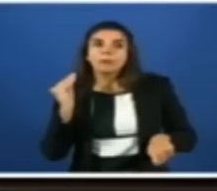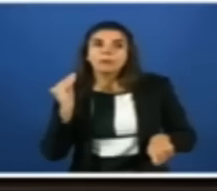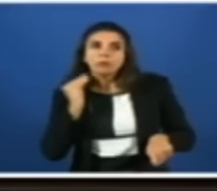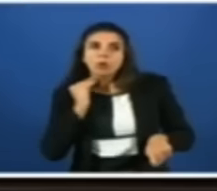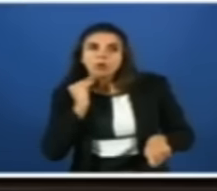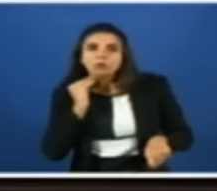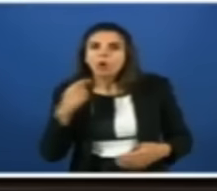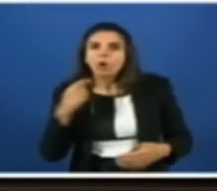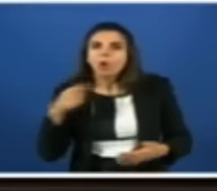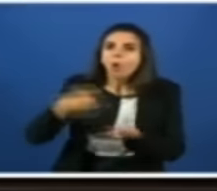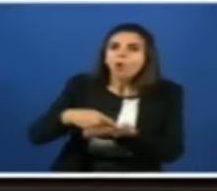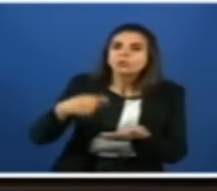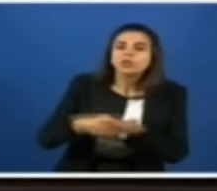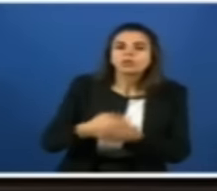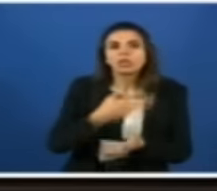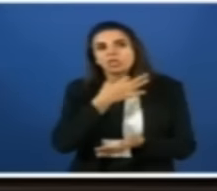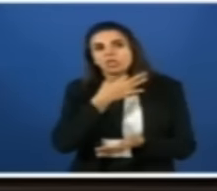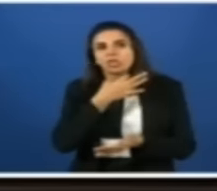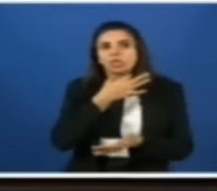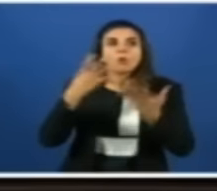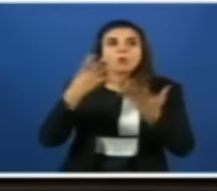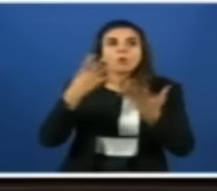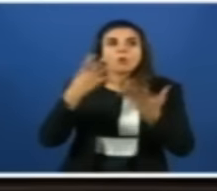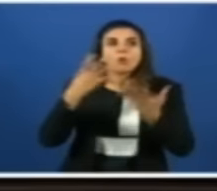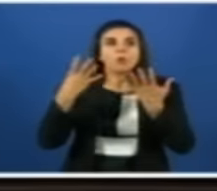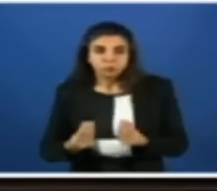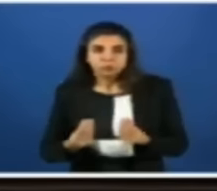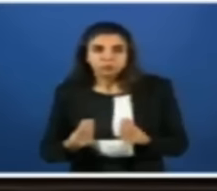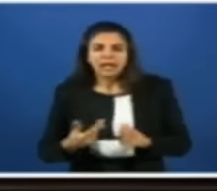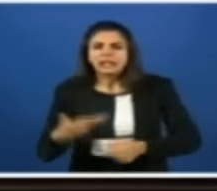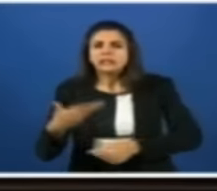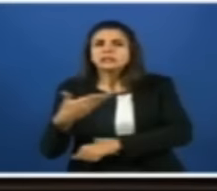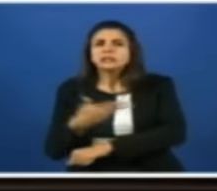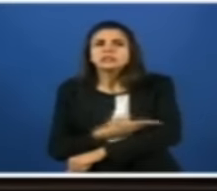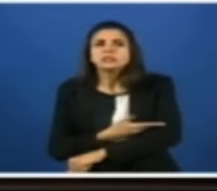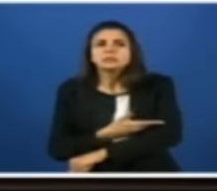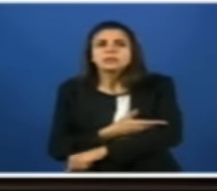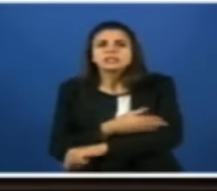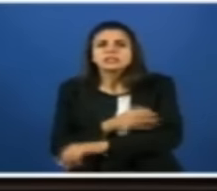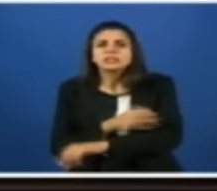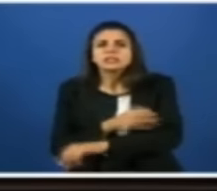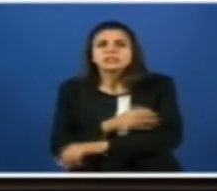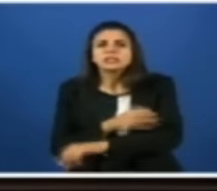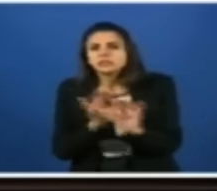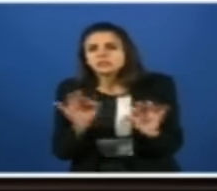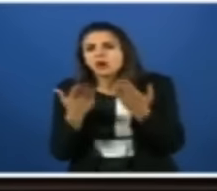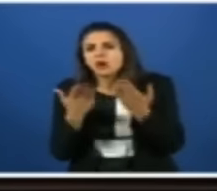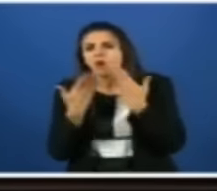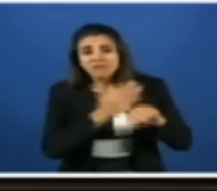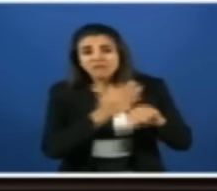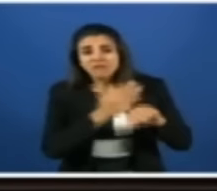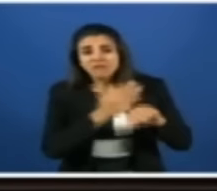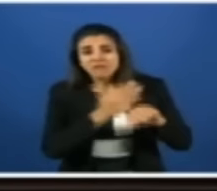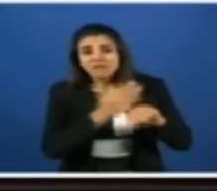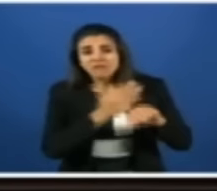borçlarını ödeyemez hale gelmiş, hizmet vatandaşın